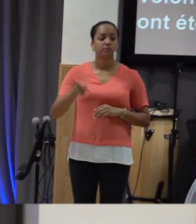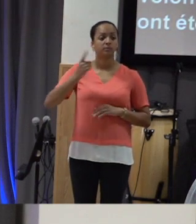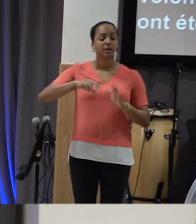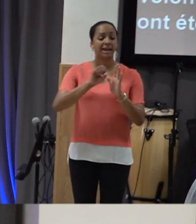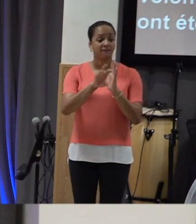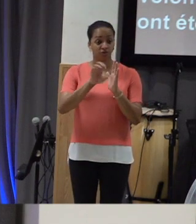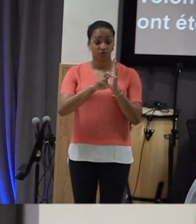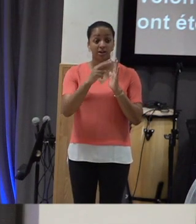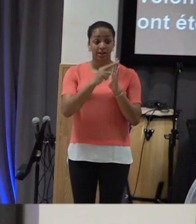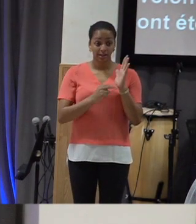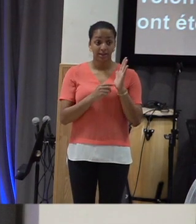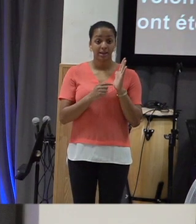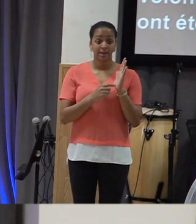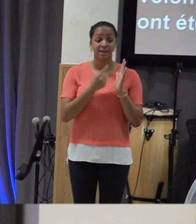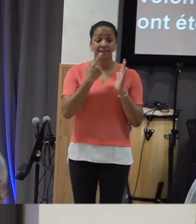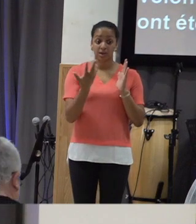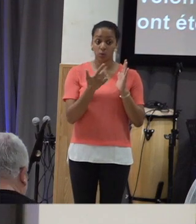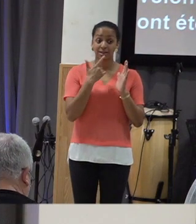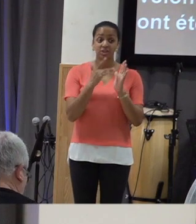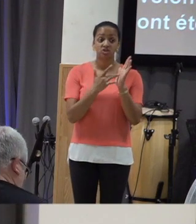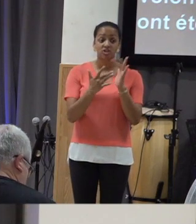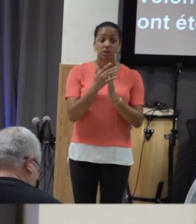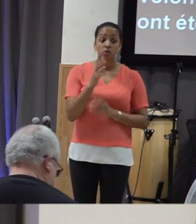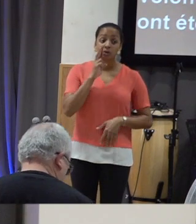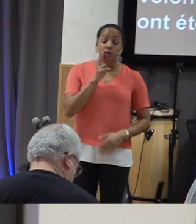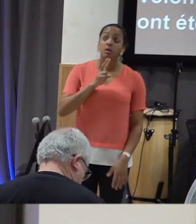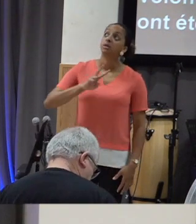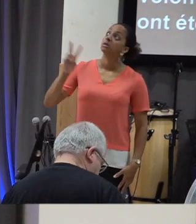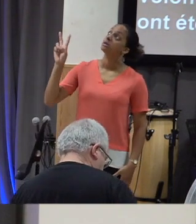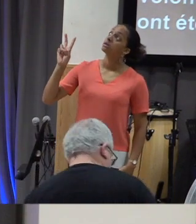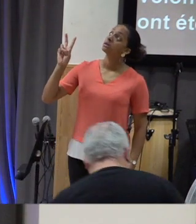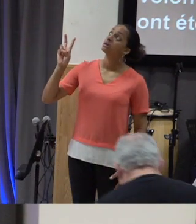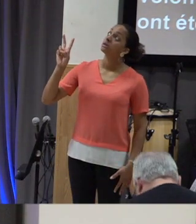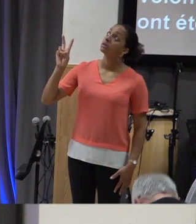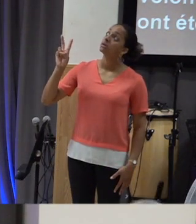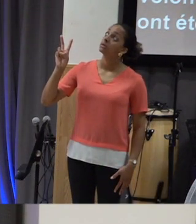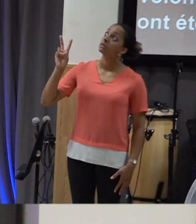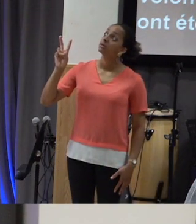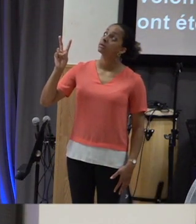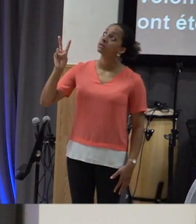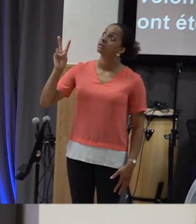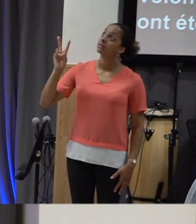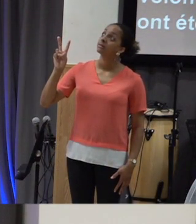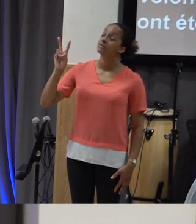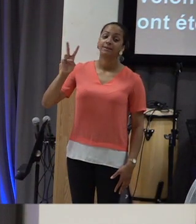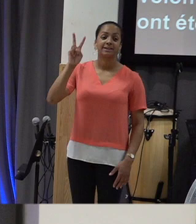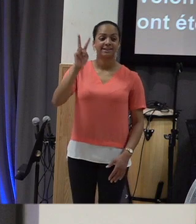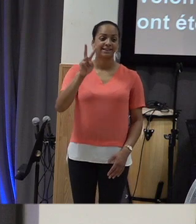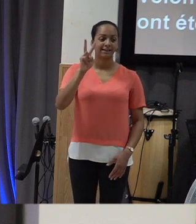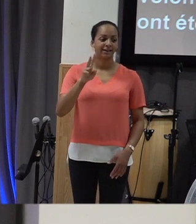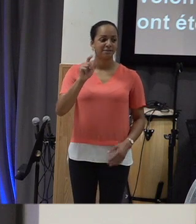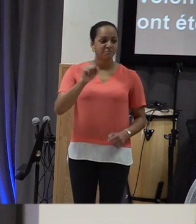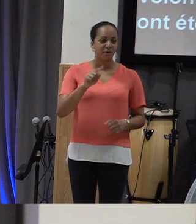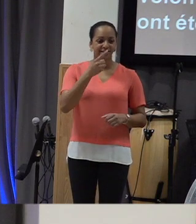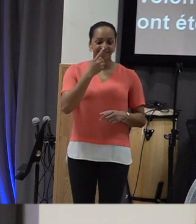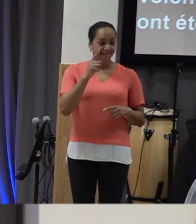est écrit « Jésus leva les yeux au ciel » et dit. Peut-être je vous mettrai au défi tout à l'heure de prier avec la tête en l'air. Vous